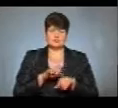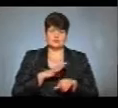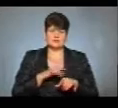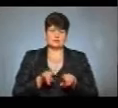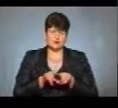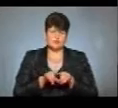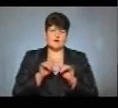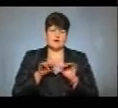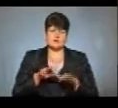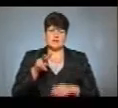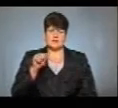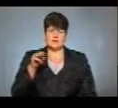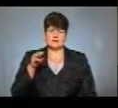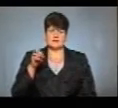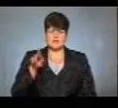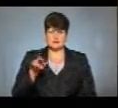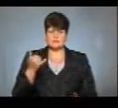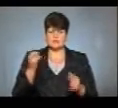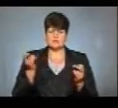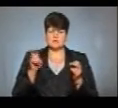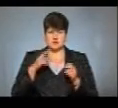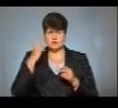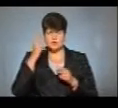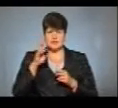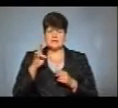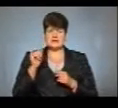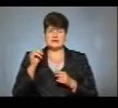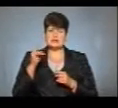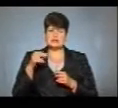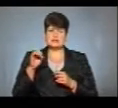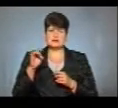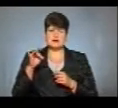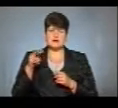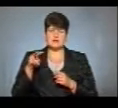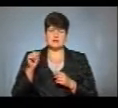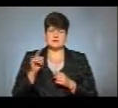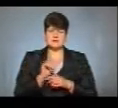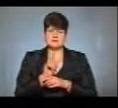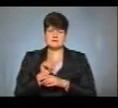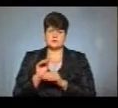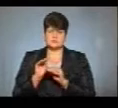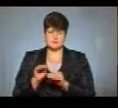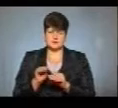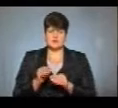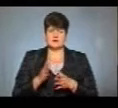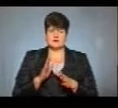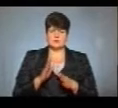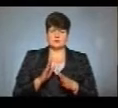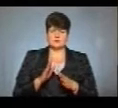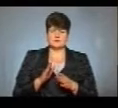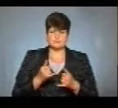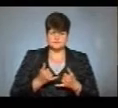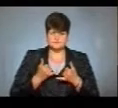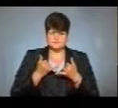повідомила учасниця Тетяна Лазда. Ми сьогодні прийшли до посольства Нідерландів, запалимо свічки і склонимо голову перед пам'яттю